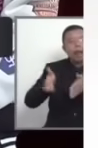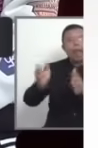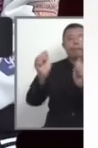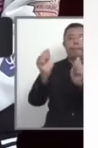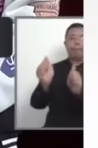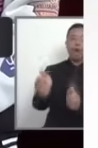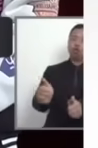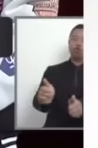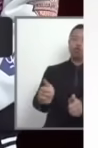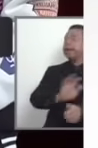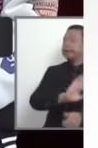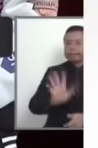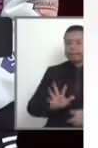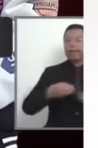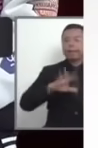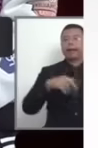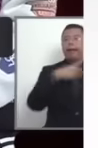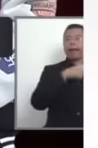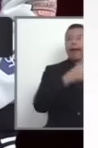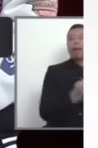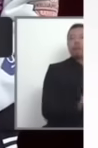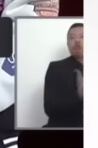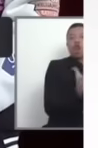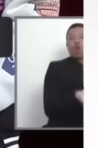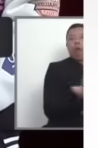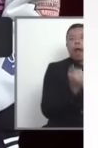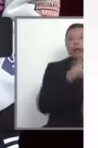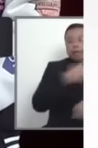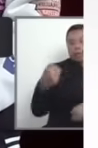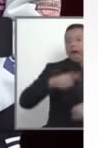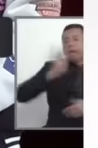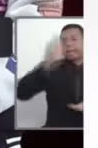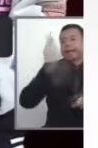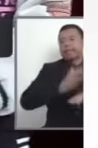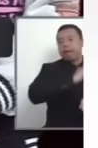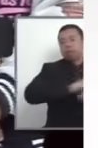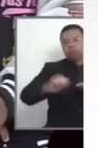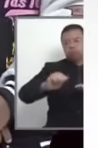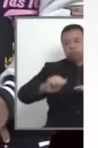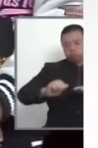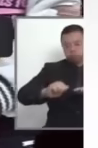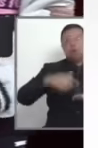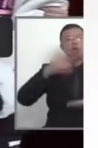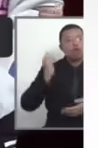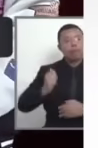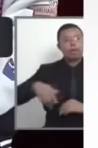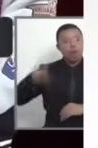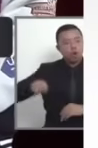sudah disuarakan oleh banyak pihak, baik dari kaum akademisi, budayawan, rohaniwan, itu